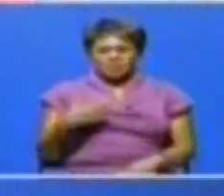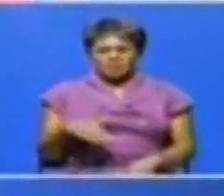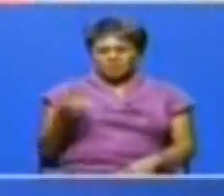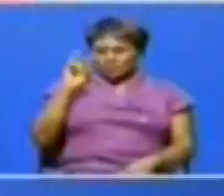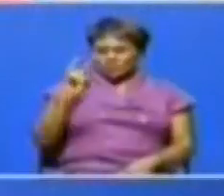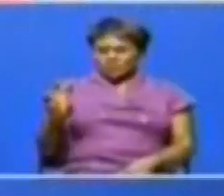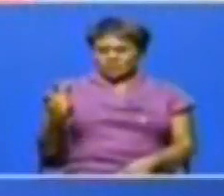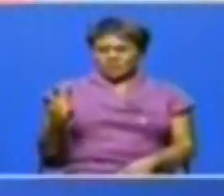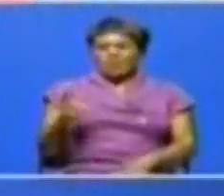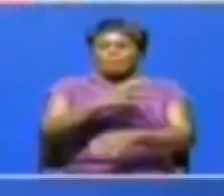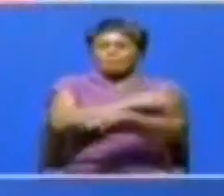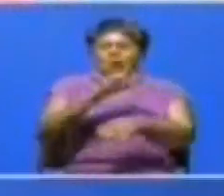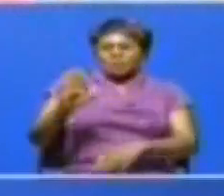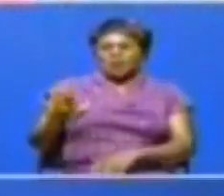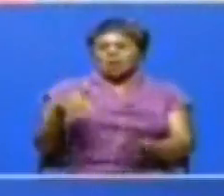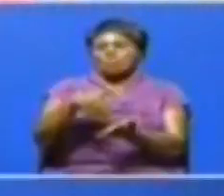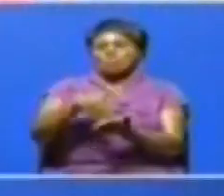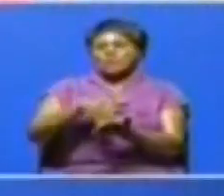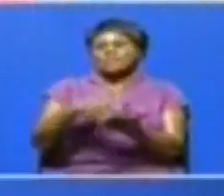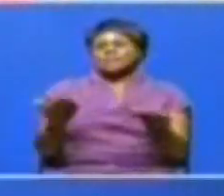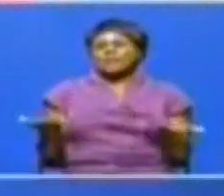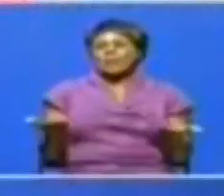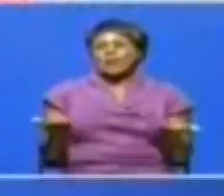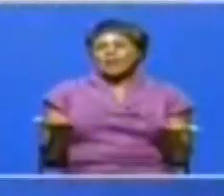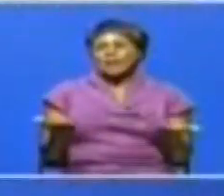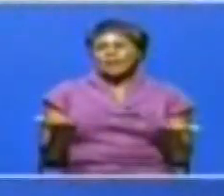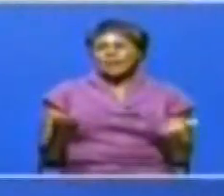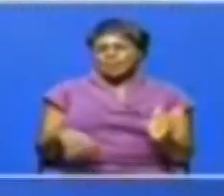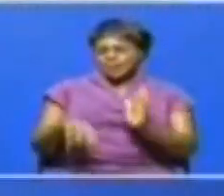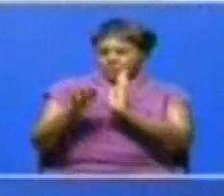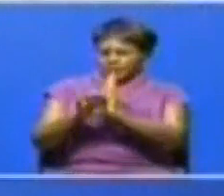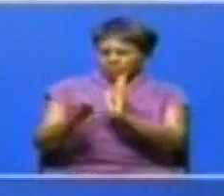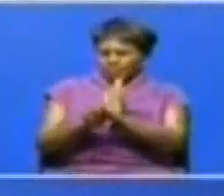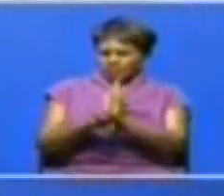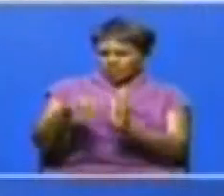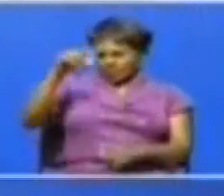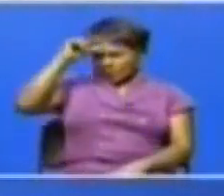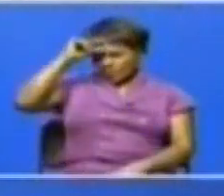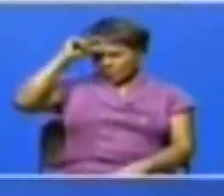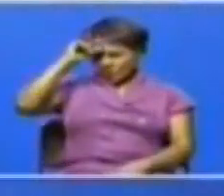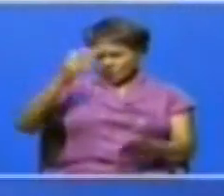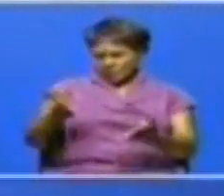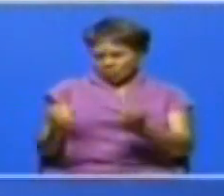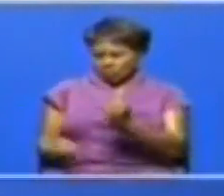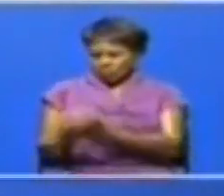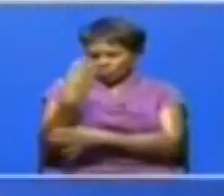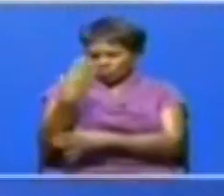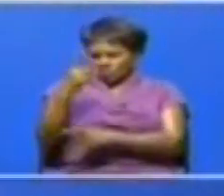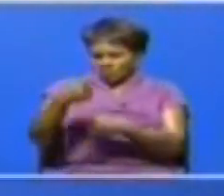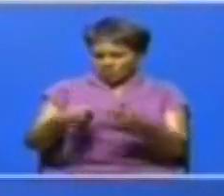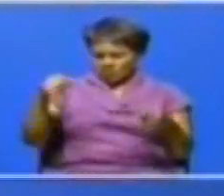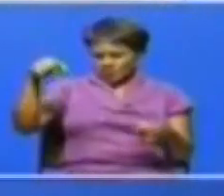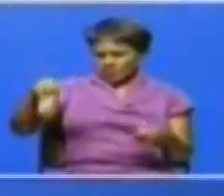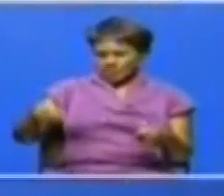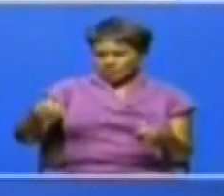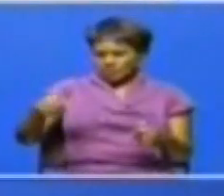kila mtu nguvu zake na weakness zake, unasema ndio huyo. Na tuseme hii serikali sasa tunaoda ya mwaka huu, hata